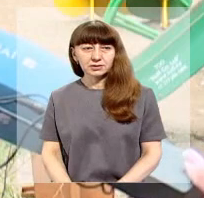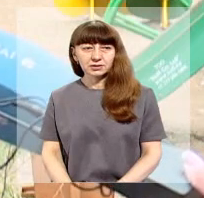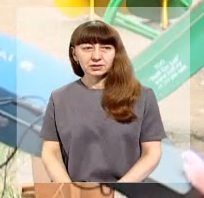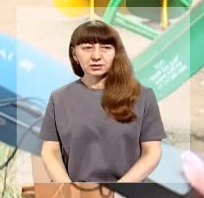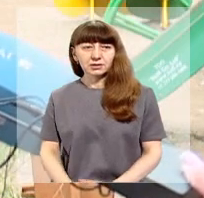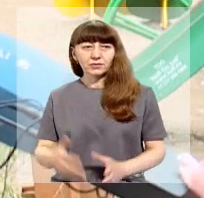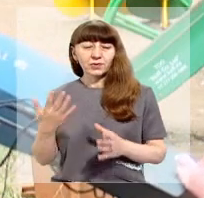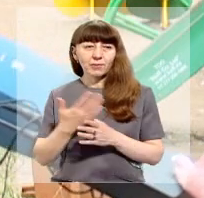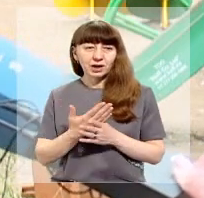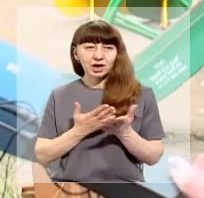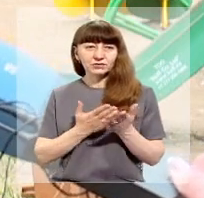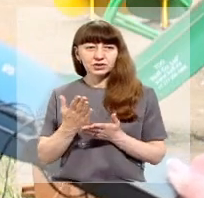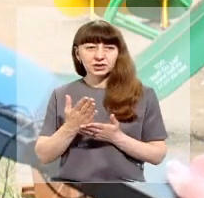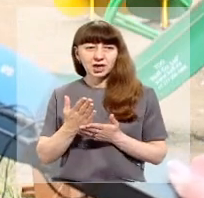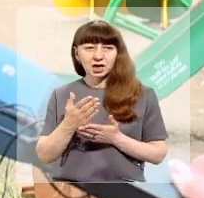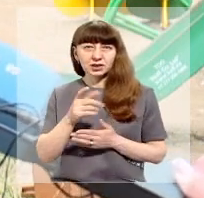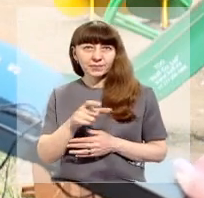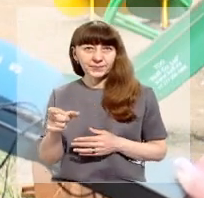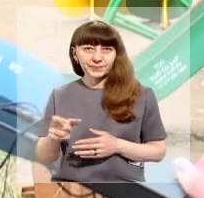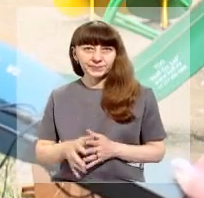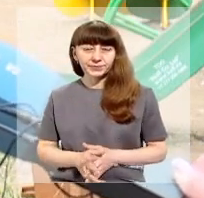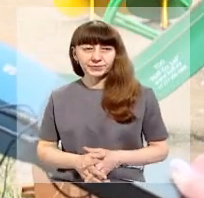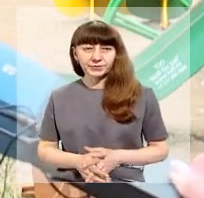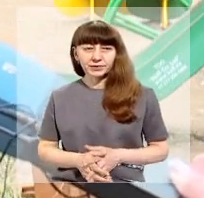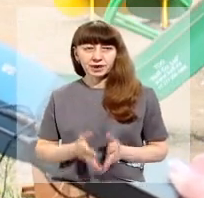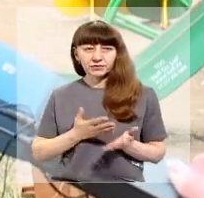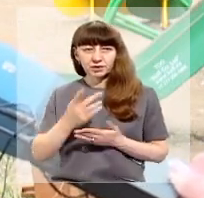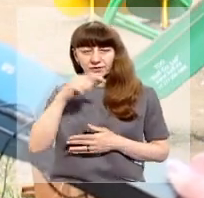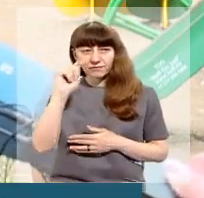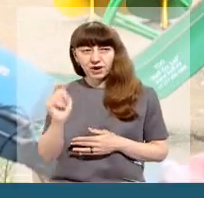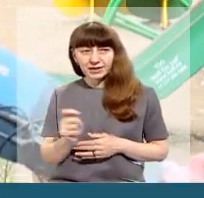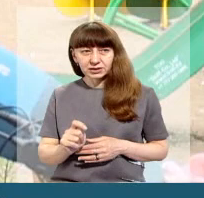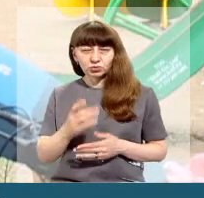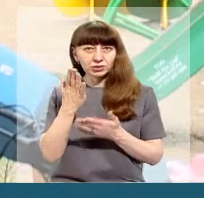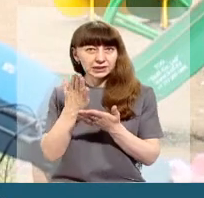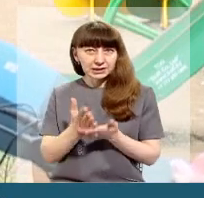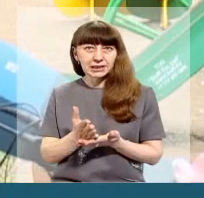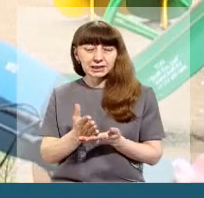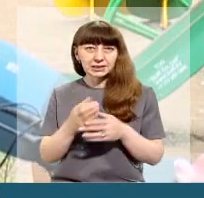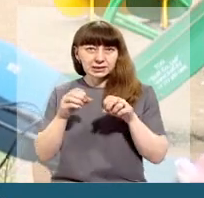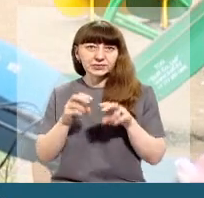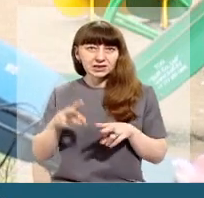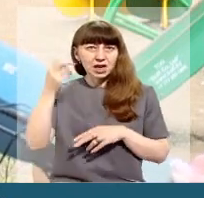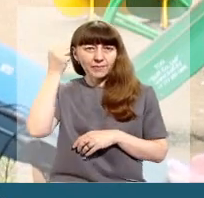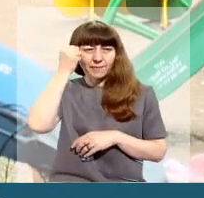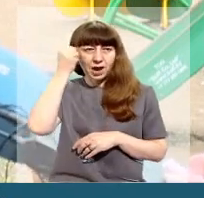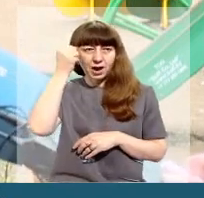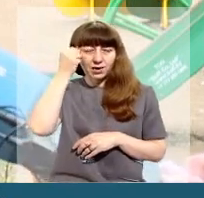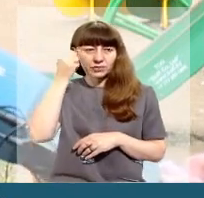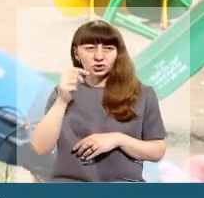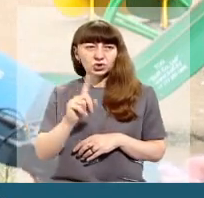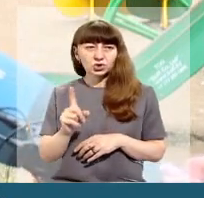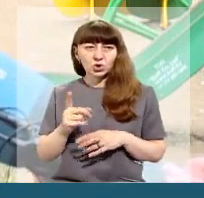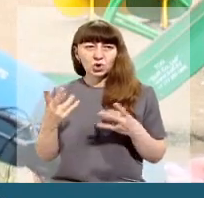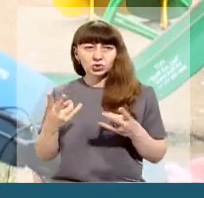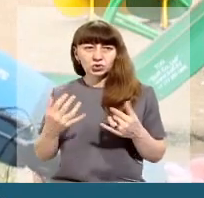молодежь помогает ветеранам, они, наверное, у них есть определенная память о том, что